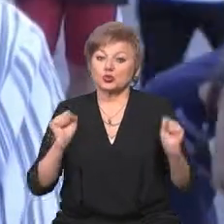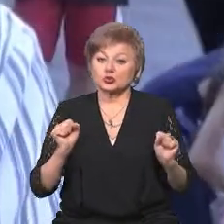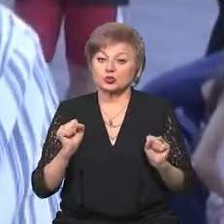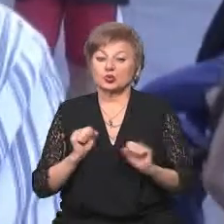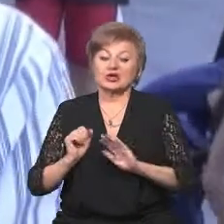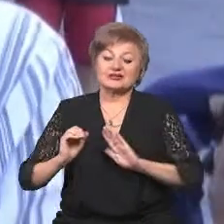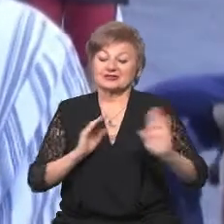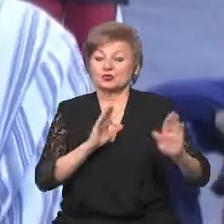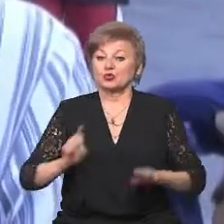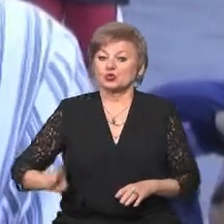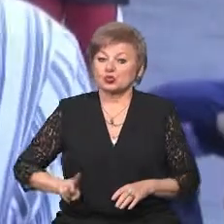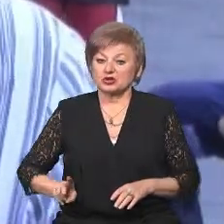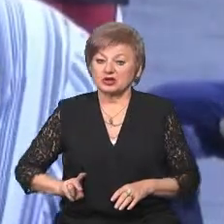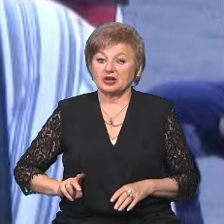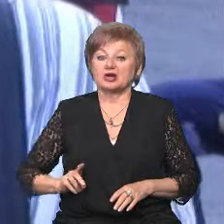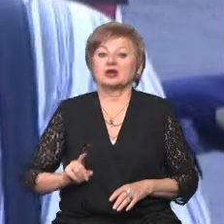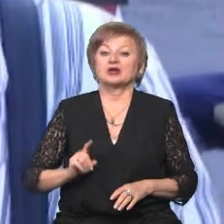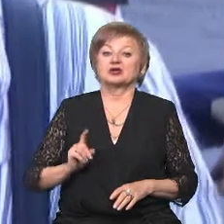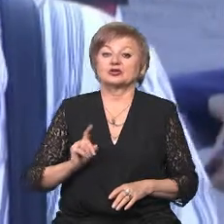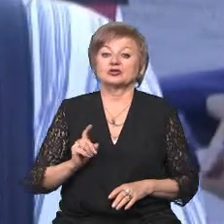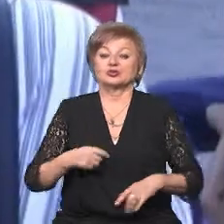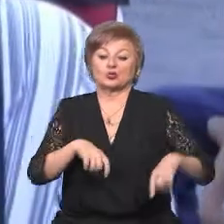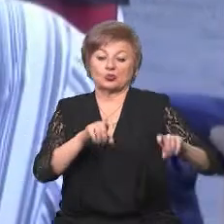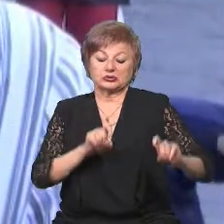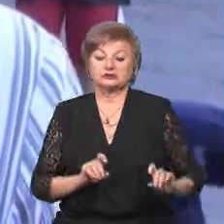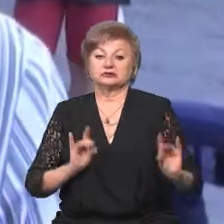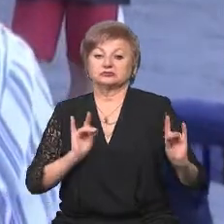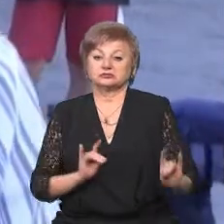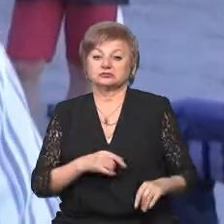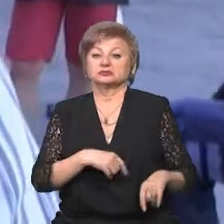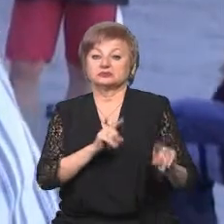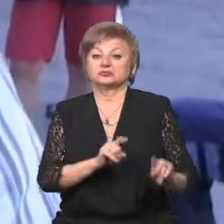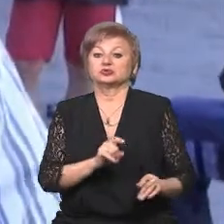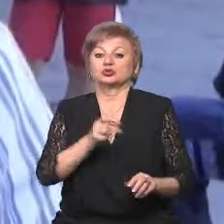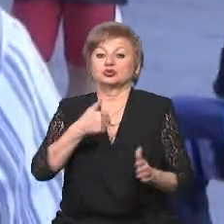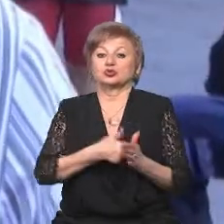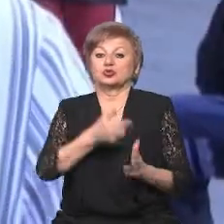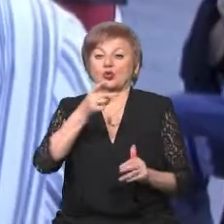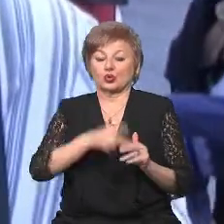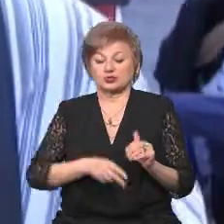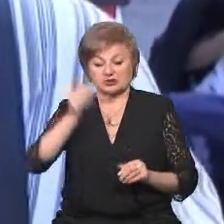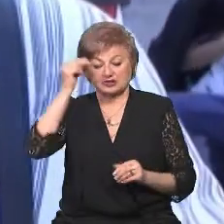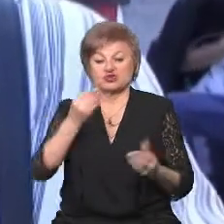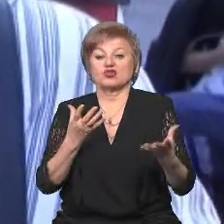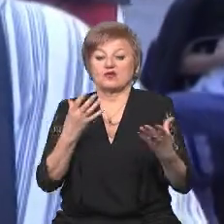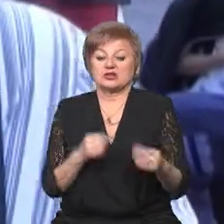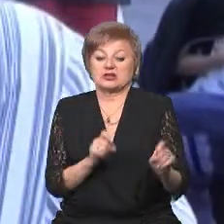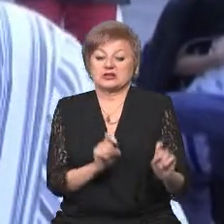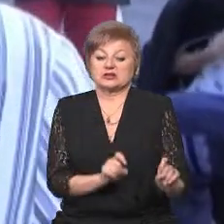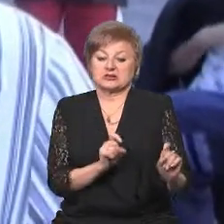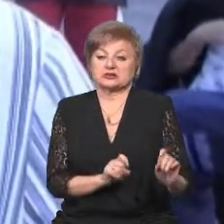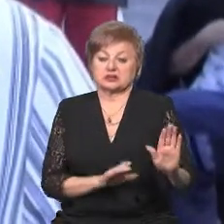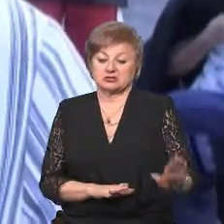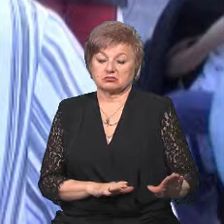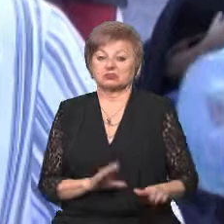заступників директора, які вивели фізично, посадили дитину на лавці, сказали, вона до кінця навчального дня буде сидіти тут